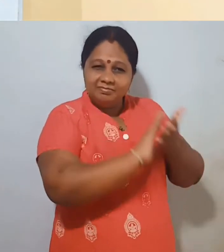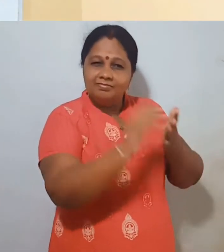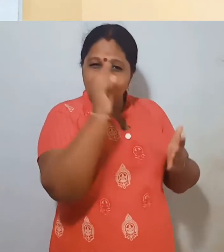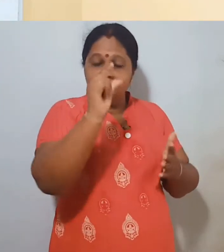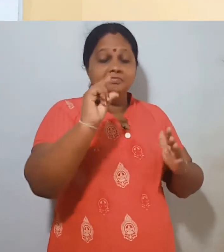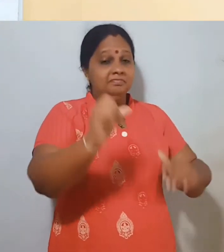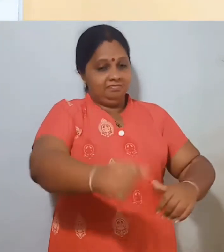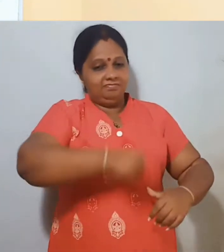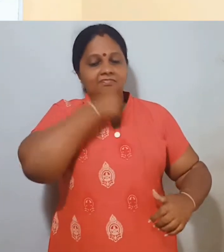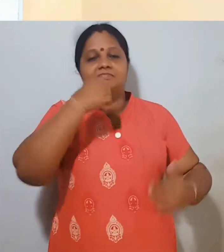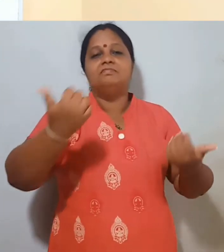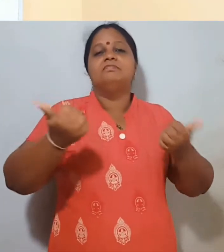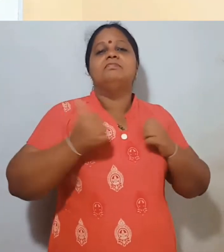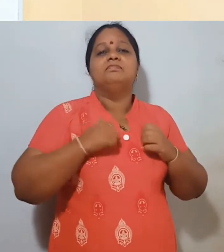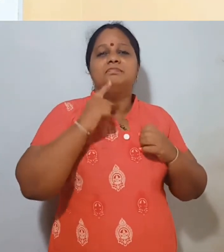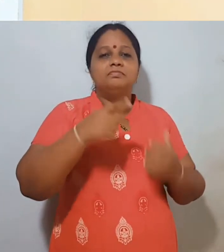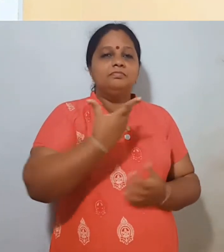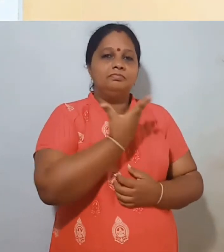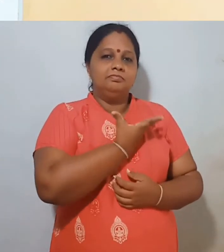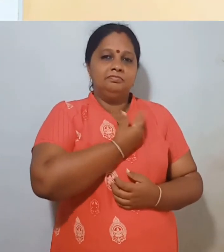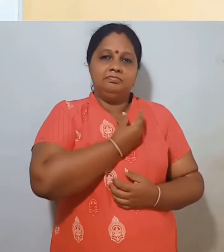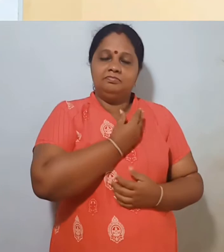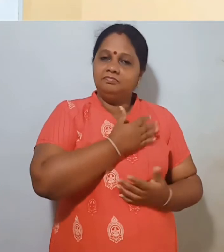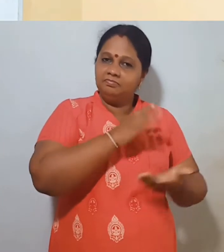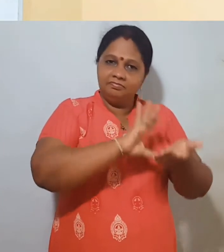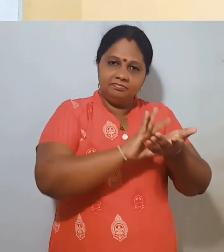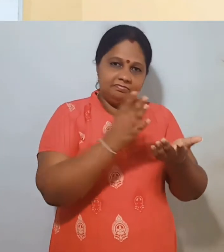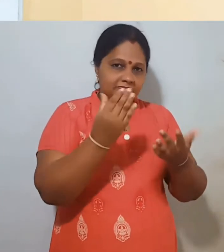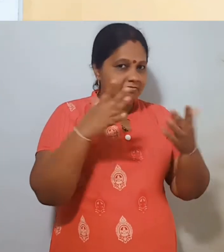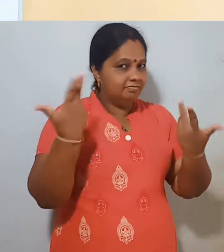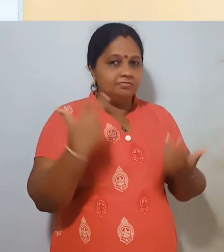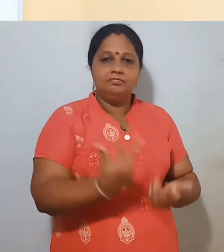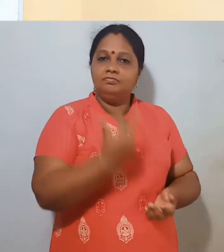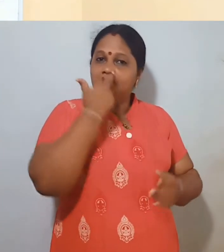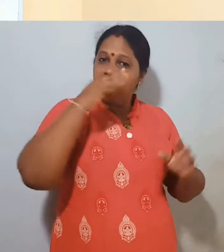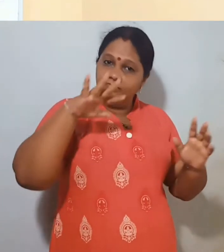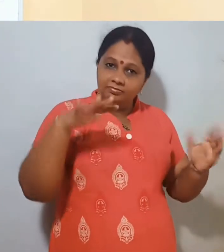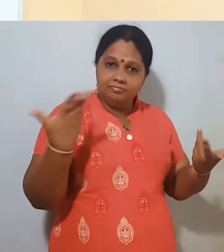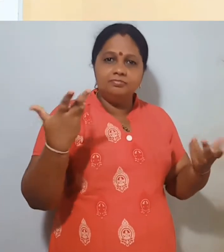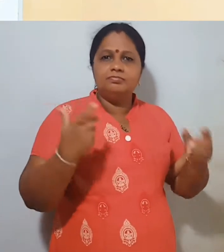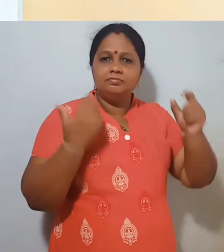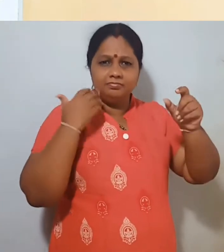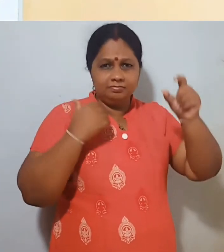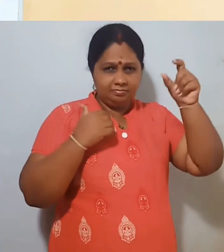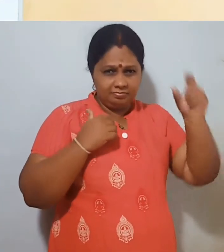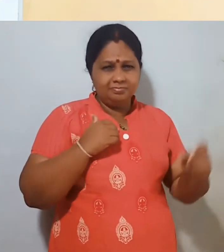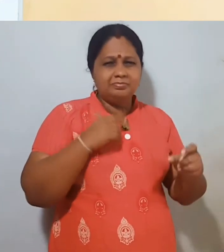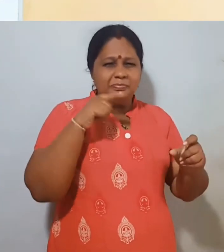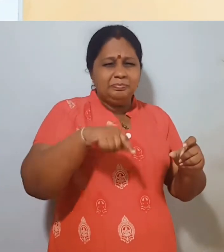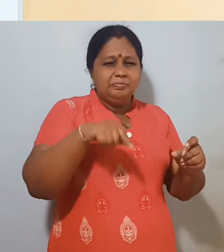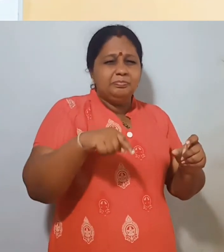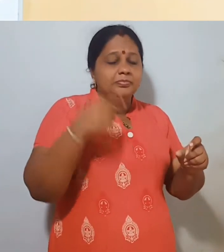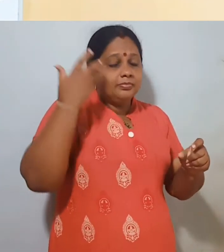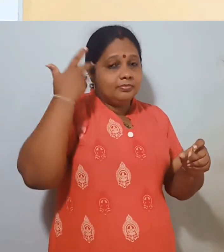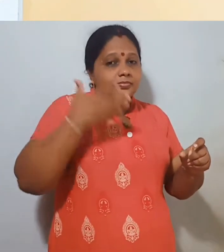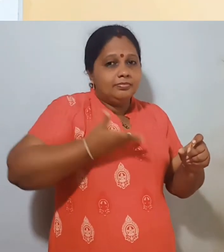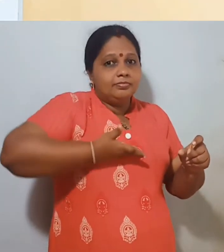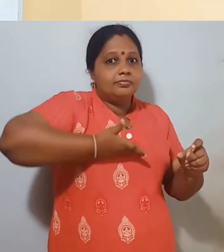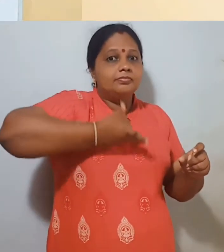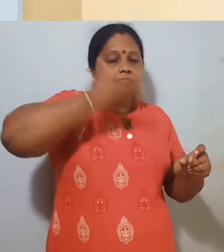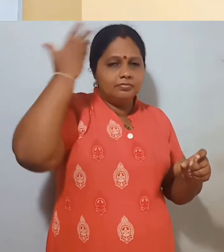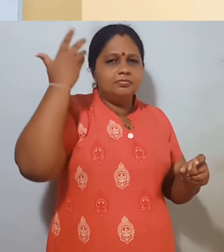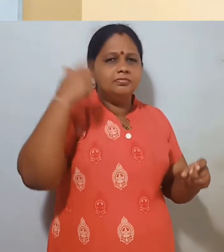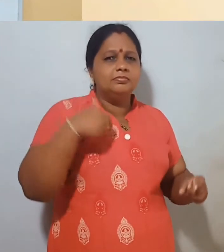அப்ப அவருக்கு இதய துடிப்பு இல்ல, சுவாசம் இல்லை. அப்ப இதய துடிப்பு இல்லாம இருக்கிற ஒரு ஆளுக்கு அப்பான ஏதோ ஒரு காரணத்தால் நின்றுந்தா அந்த இதயத்துக்கு